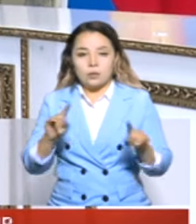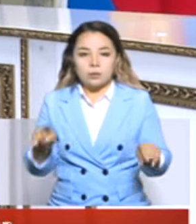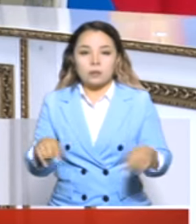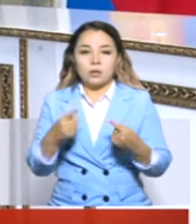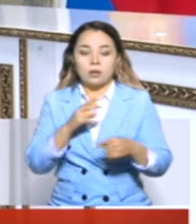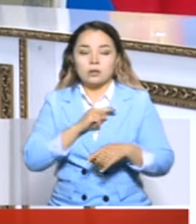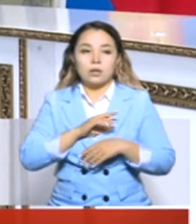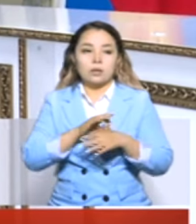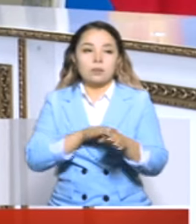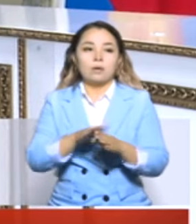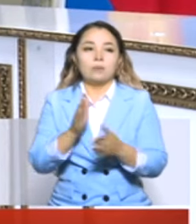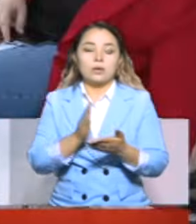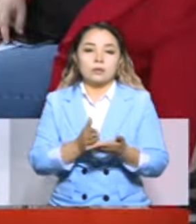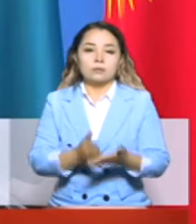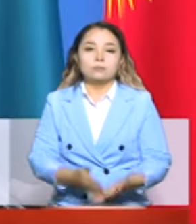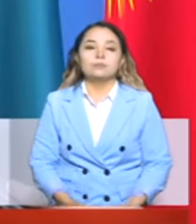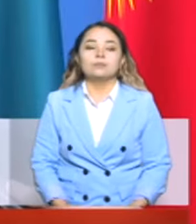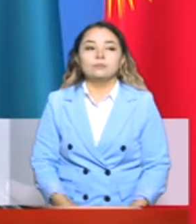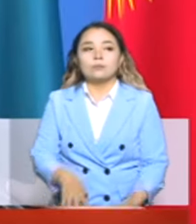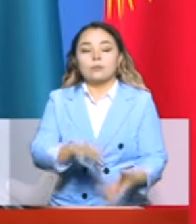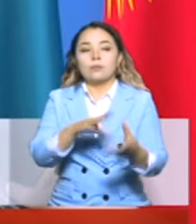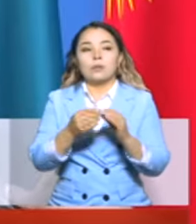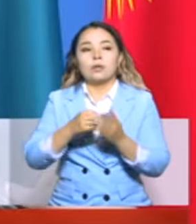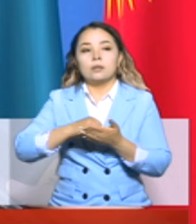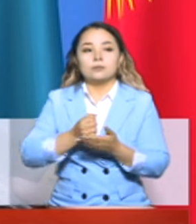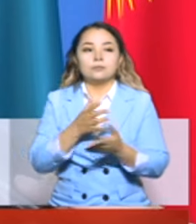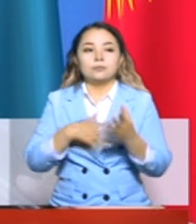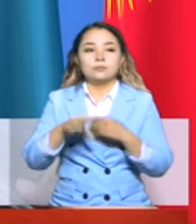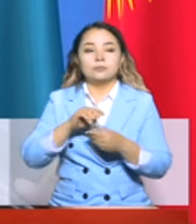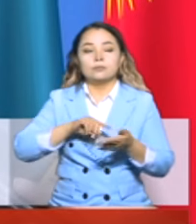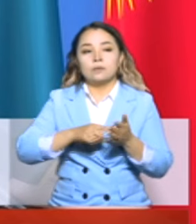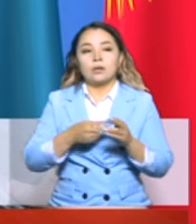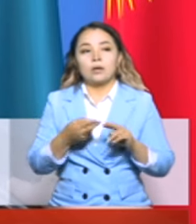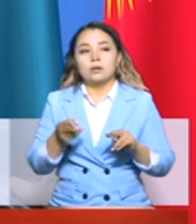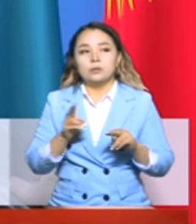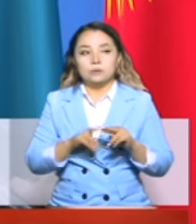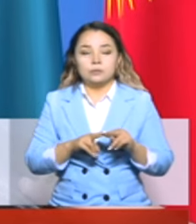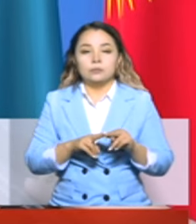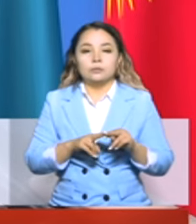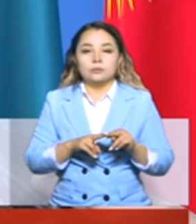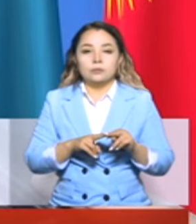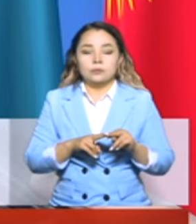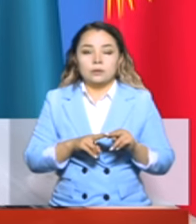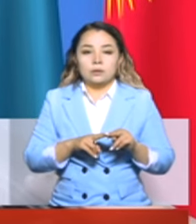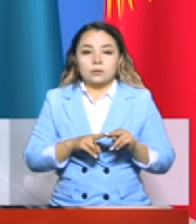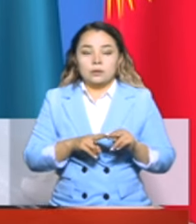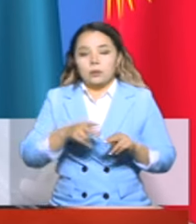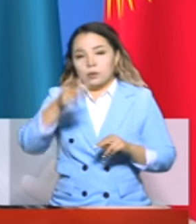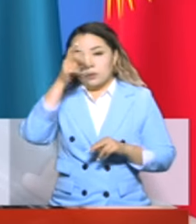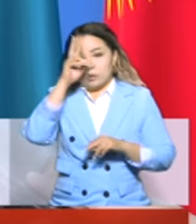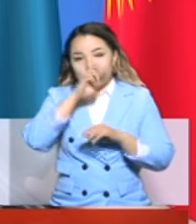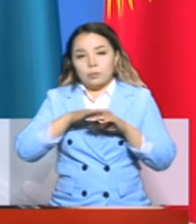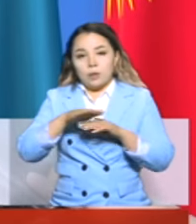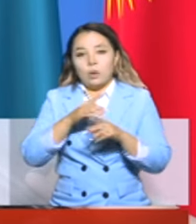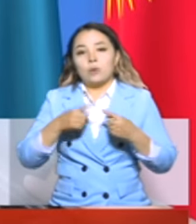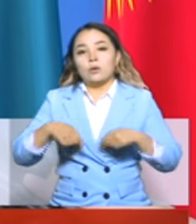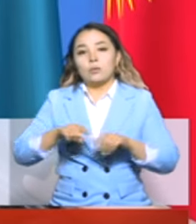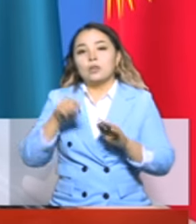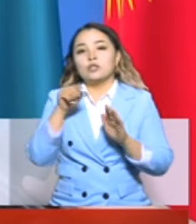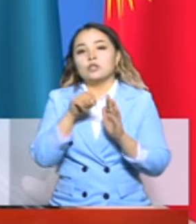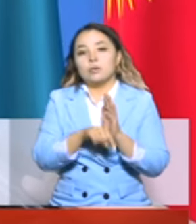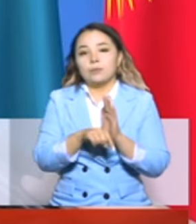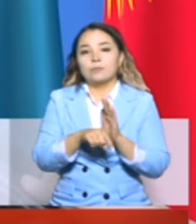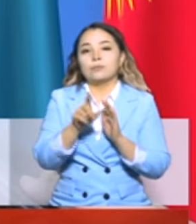жүр. Түптеп келгенде барлығымыздың мақсатымыз осы Түркі мемлекеттер ұйымының